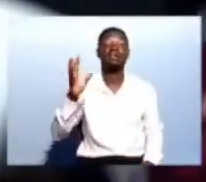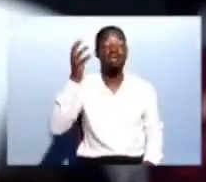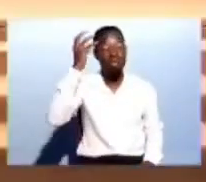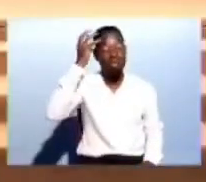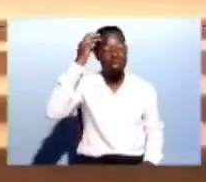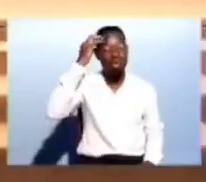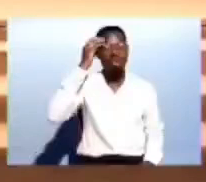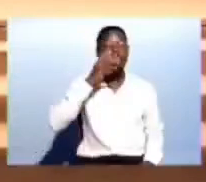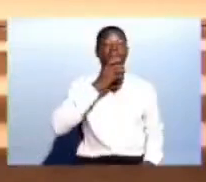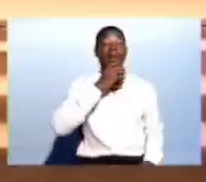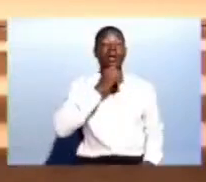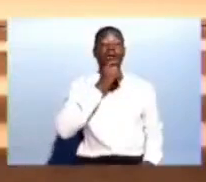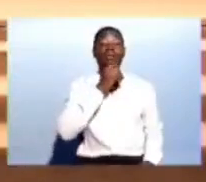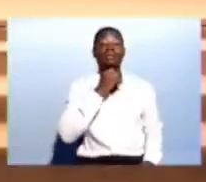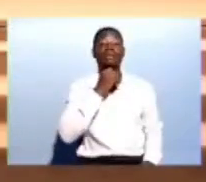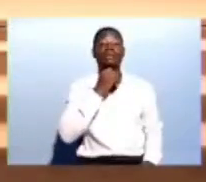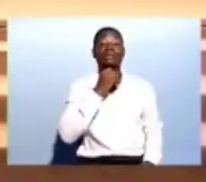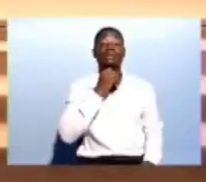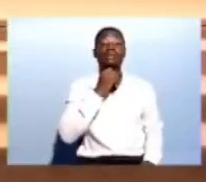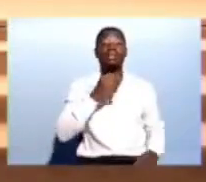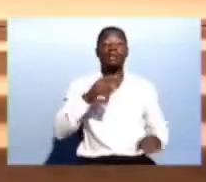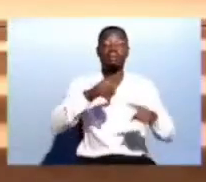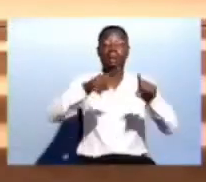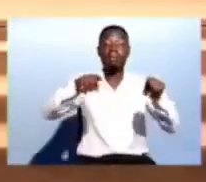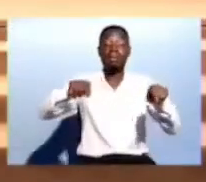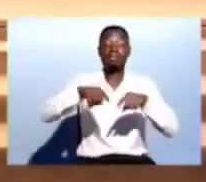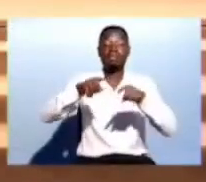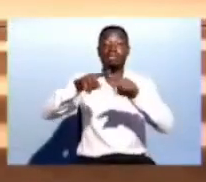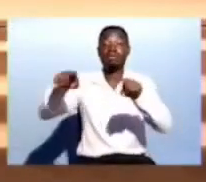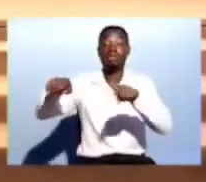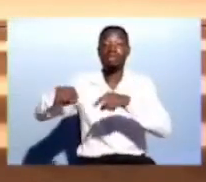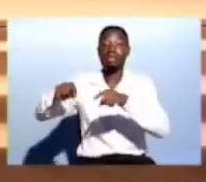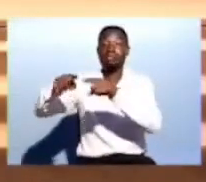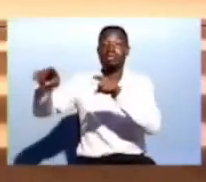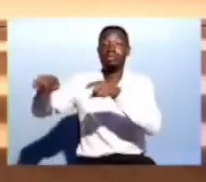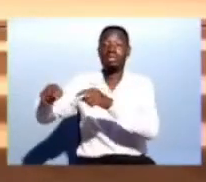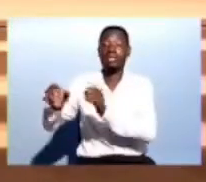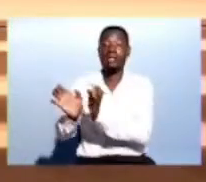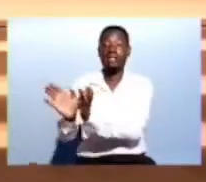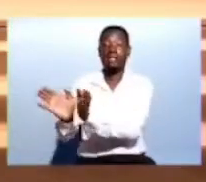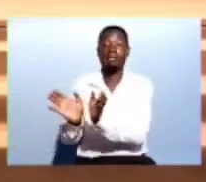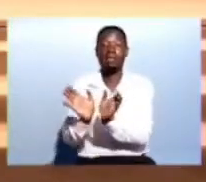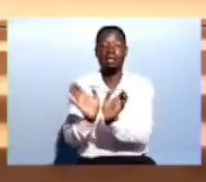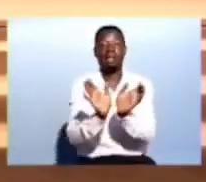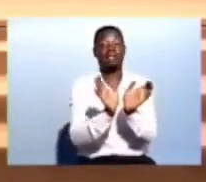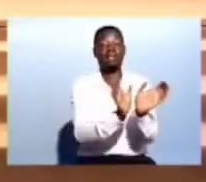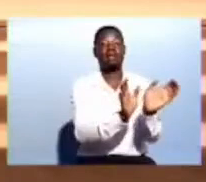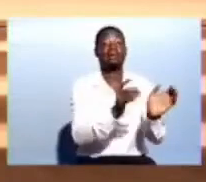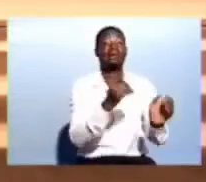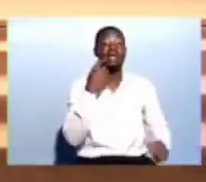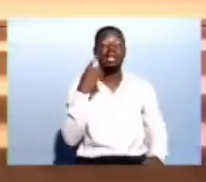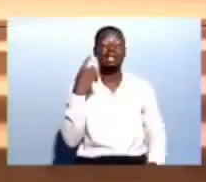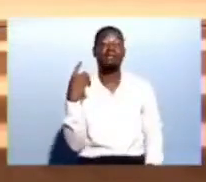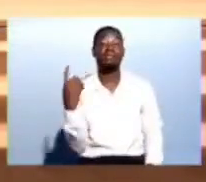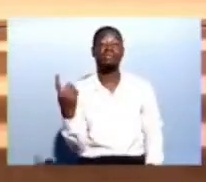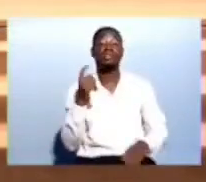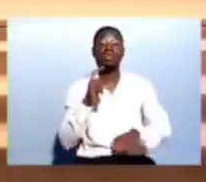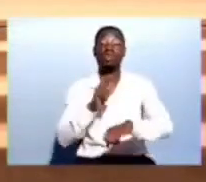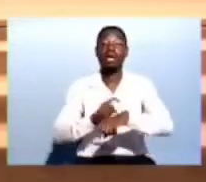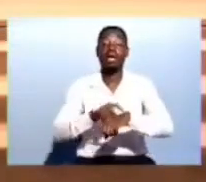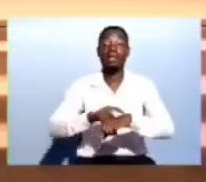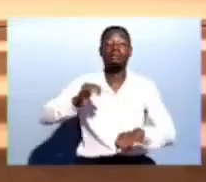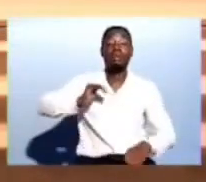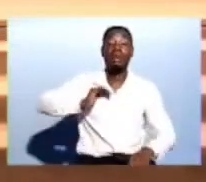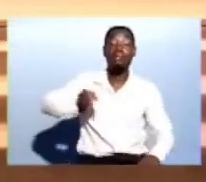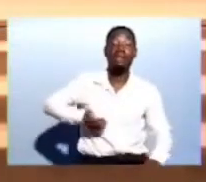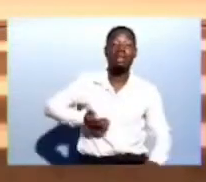ubongo wa mwanaume ni maboksi, boksi, boksi, boksi. Kila boksi linajitegemea. Kila moja linajitegemea. Wakati